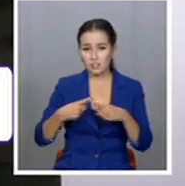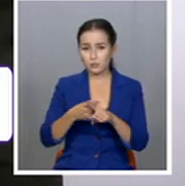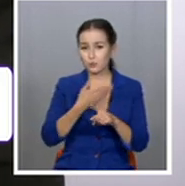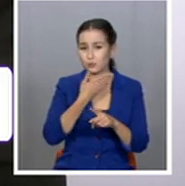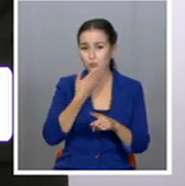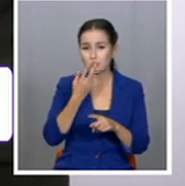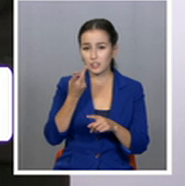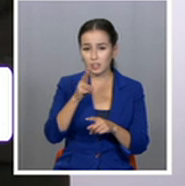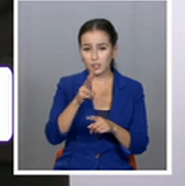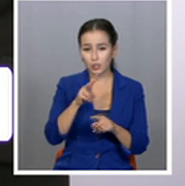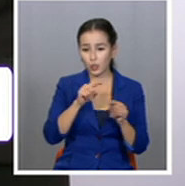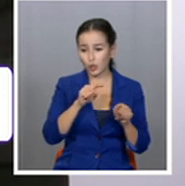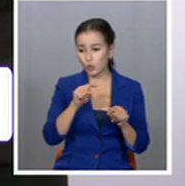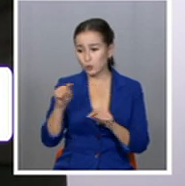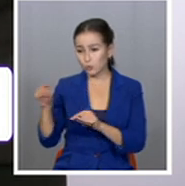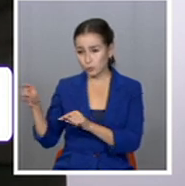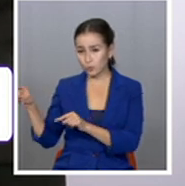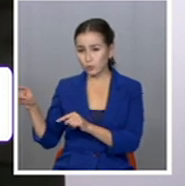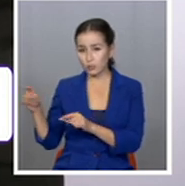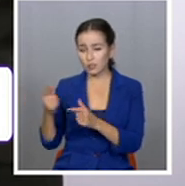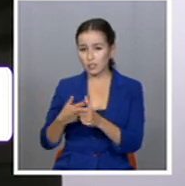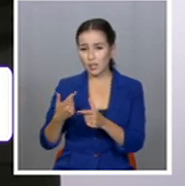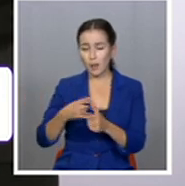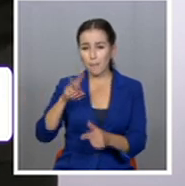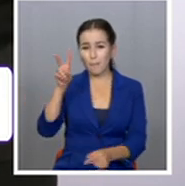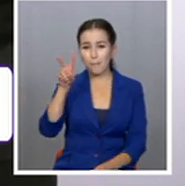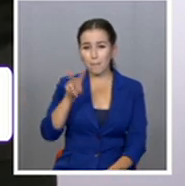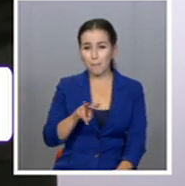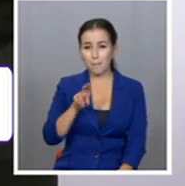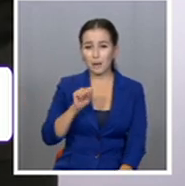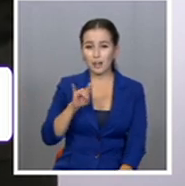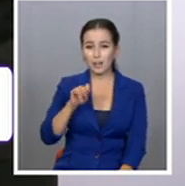түзу параллель түзулер деп аталады.